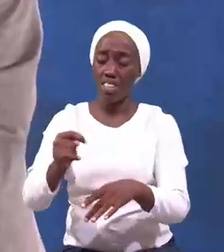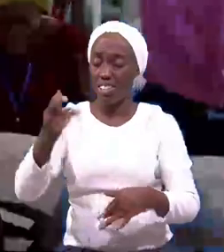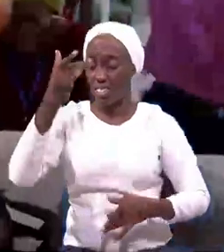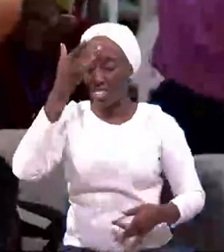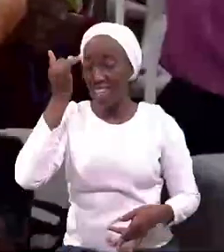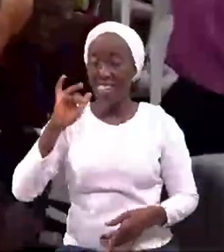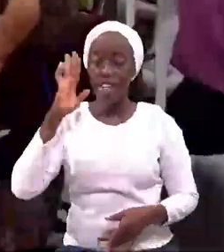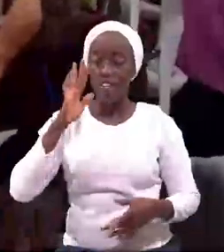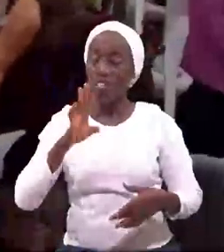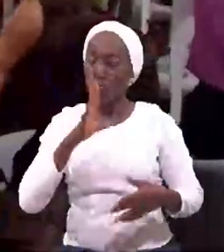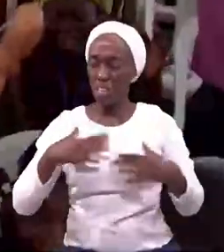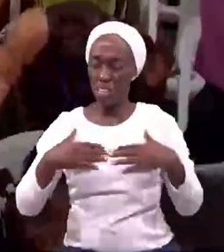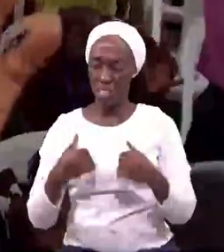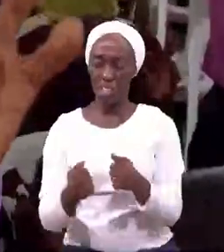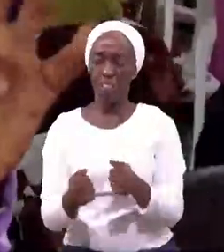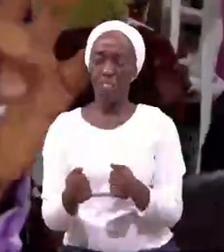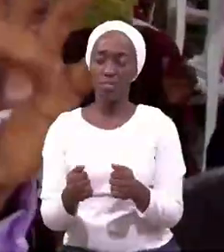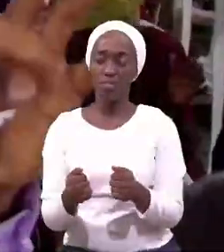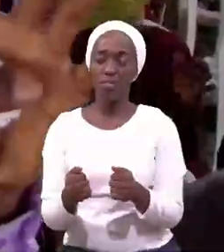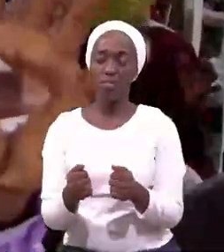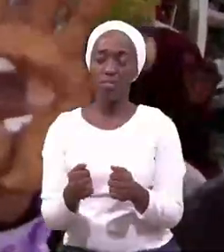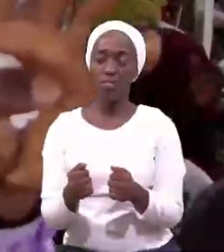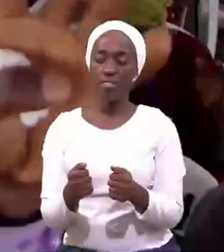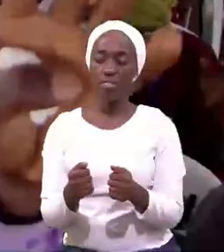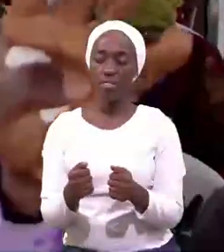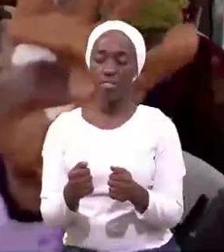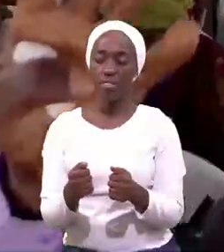Tu imposeras les mains aux malades, les malades seront guéris.